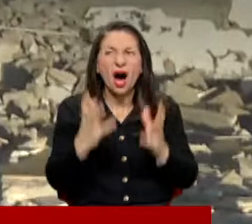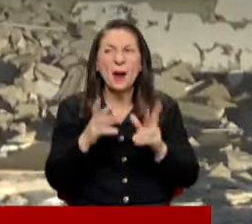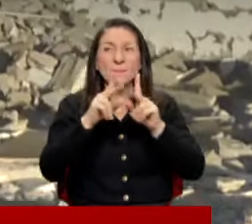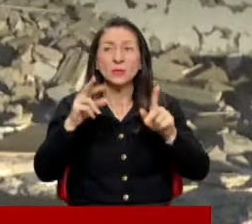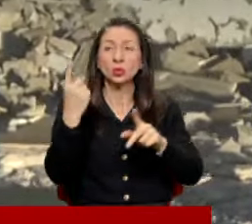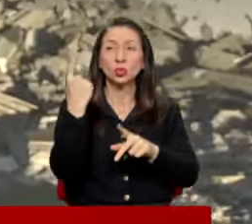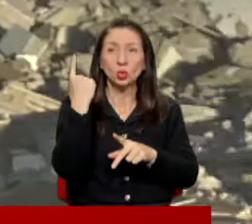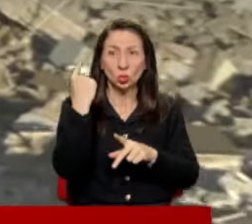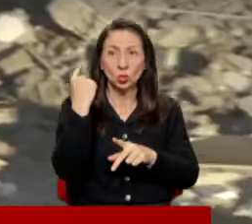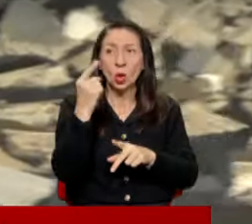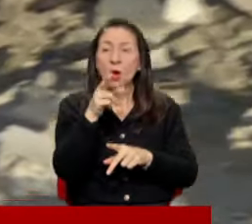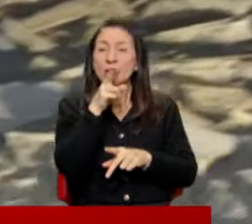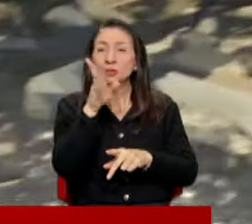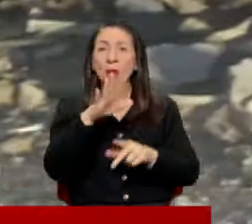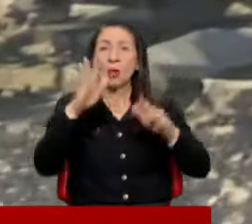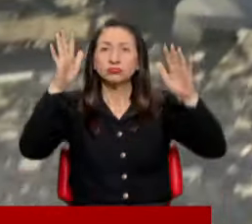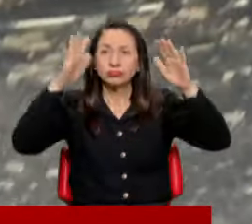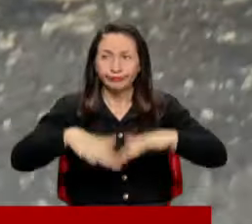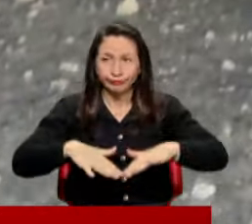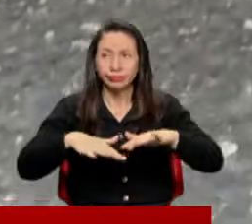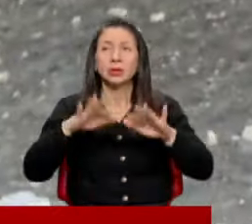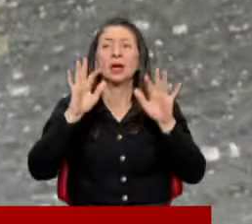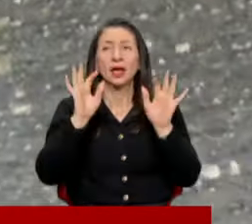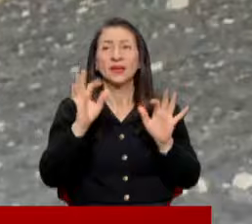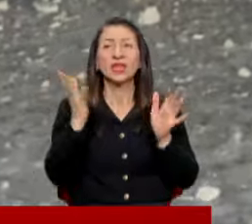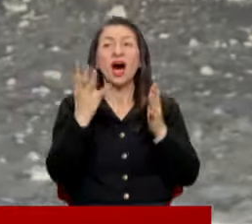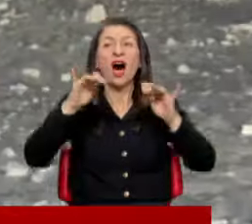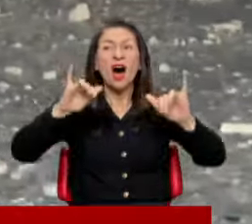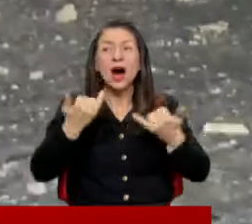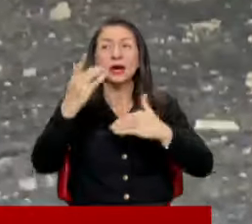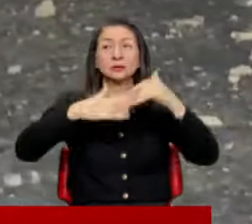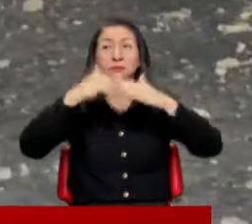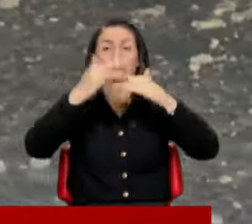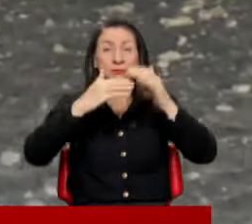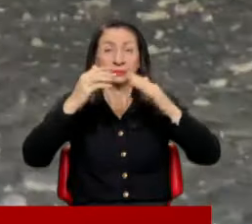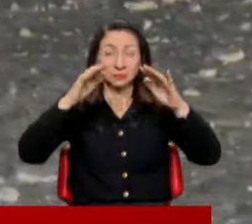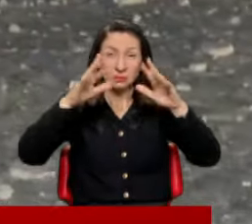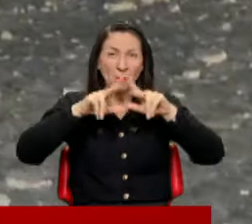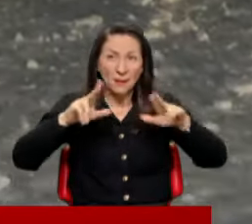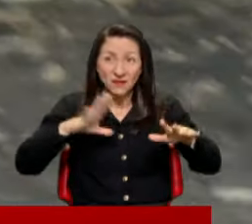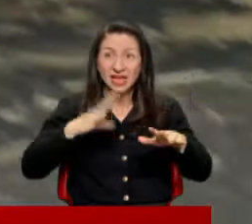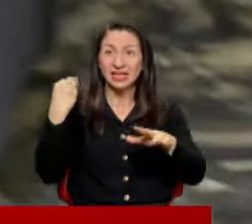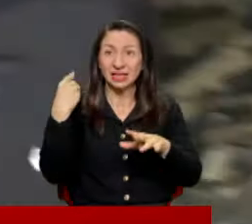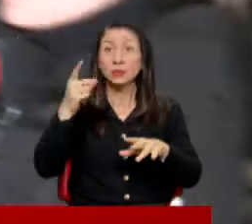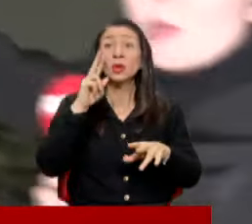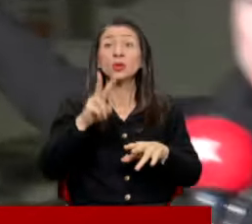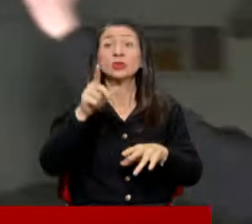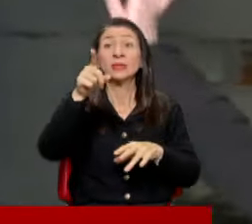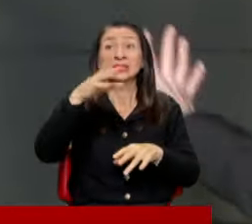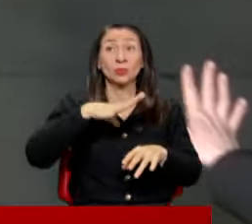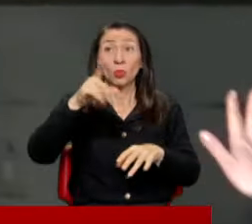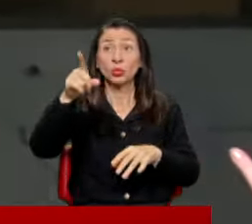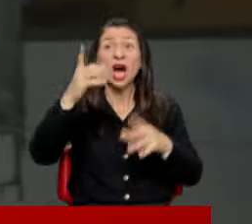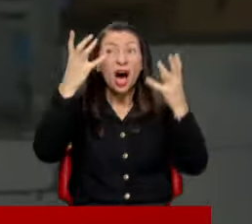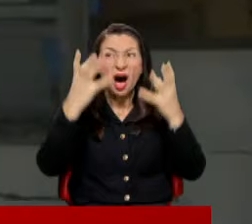binaydı dün öğleden sonra yıkmışlar Evet daha ağır hasarlı bir bina yeni yıkılmış manzara bu hemen Şurayı da göstermek isterim